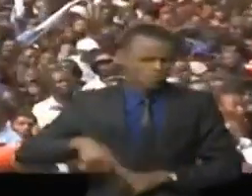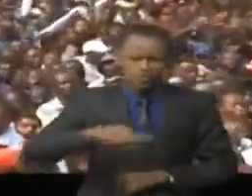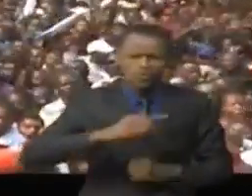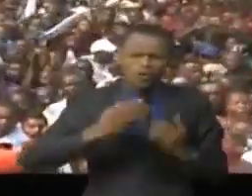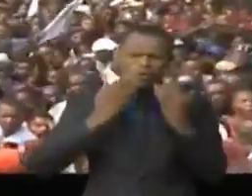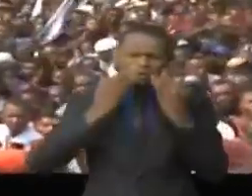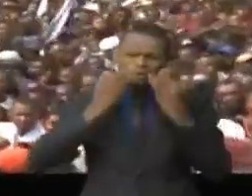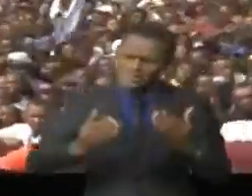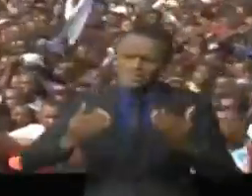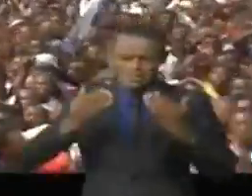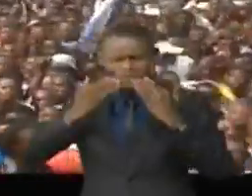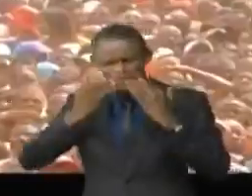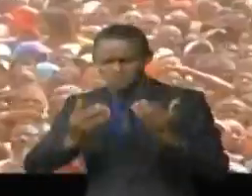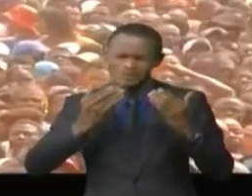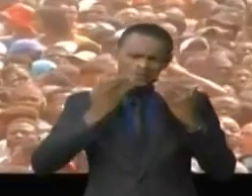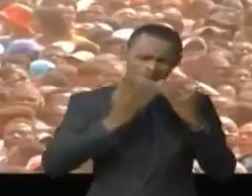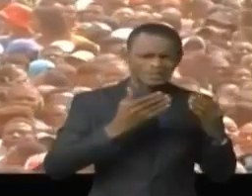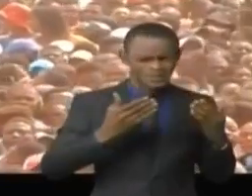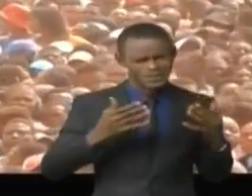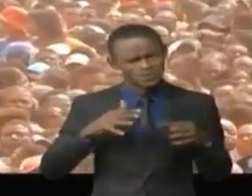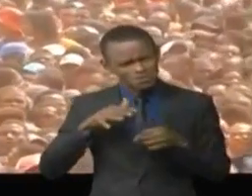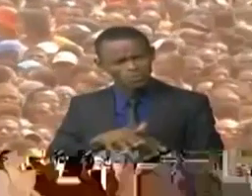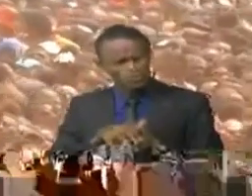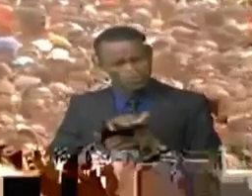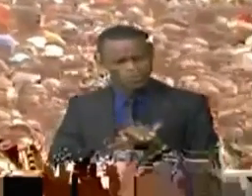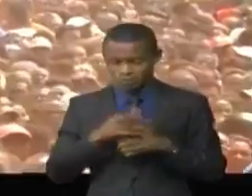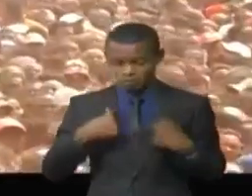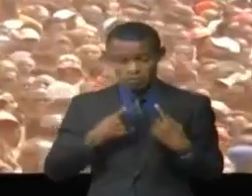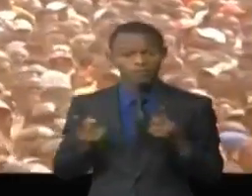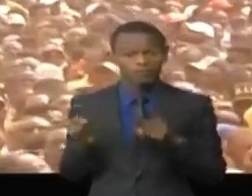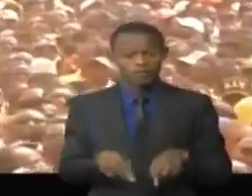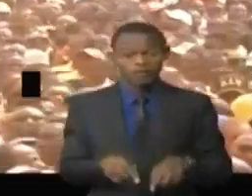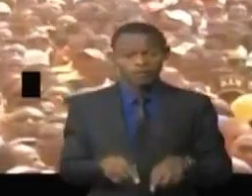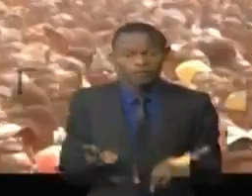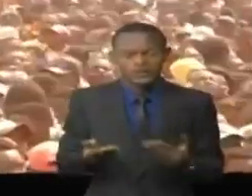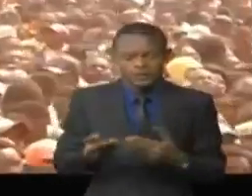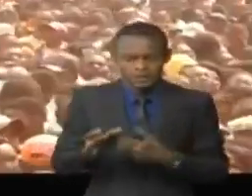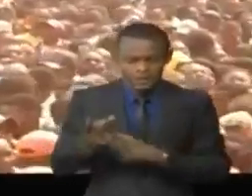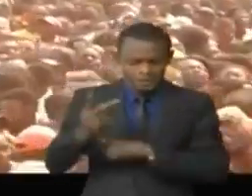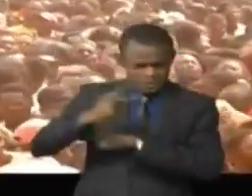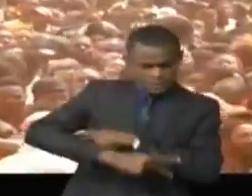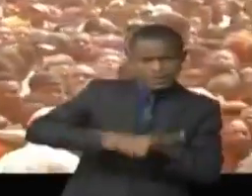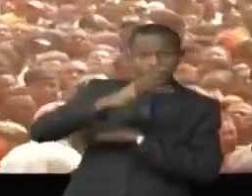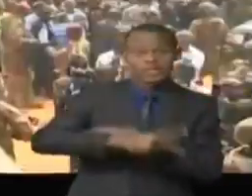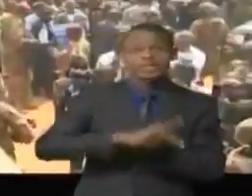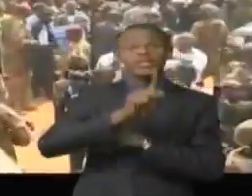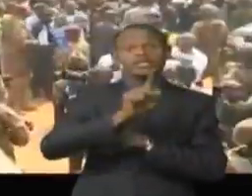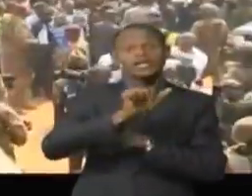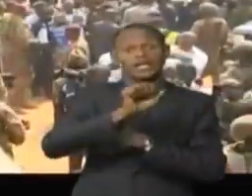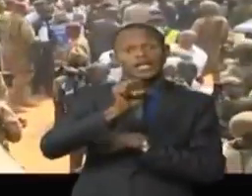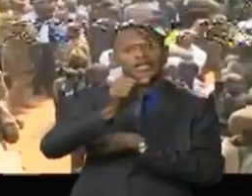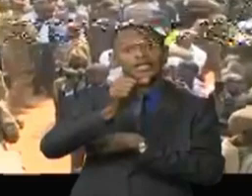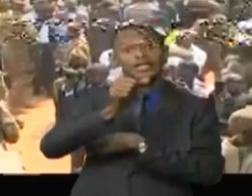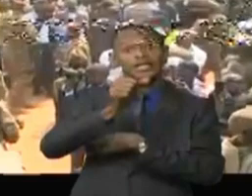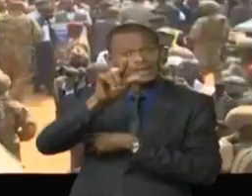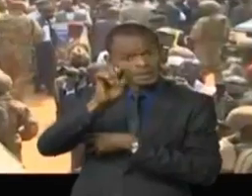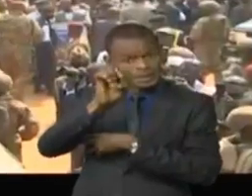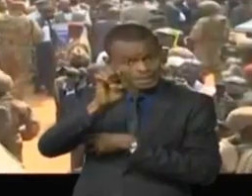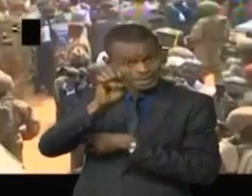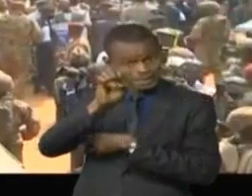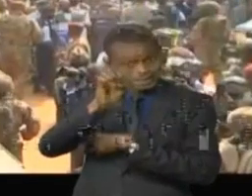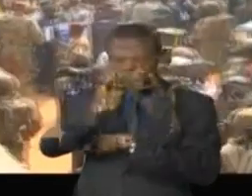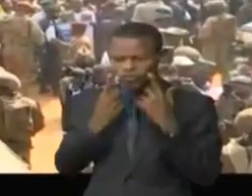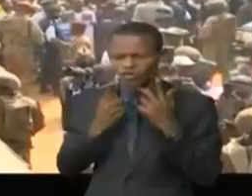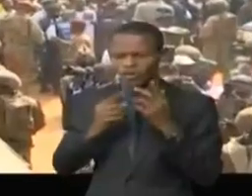Merci mingi. Je suis Zaka Kasumbalesa pour apprécier les actions réalisées, a indiqué le président. Il a par